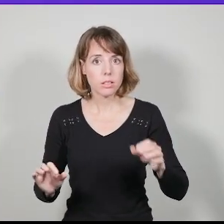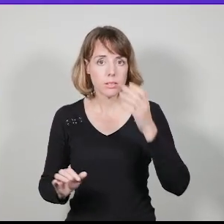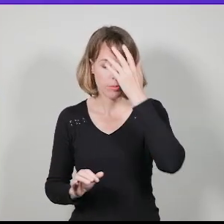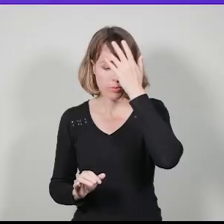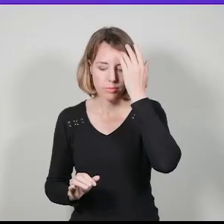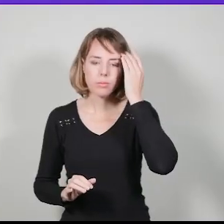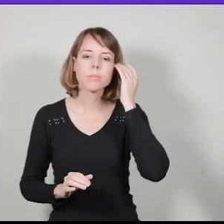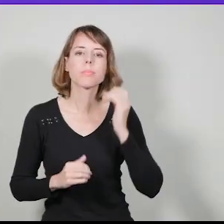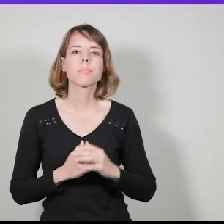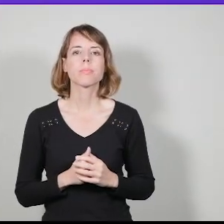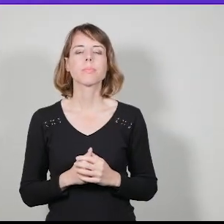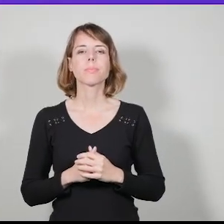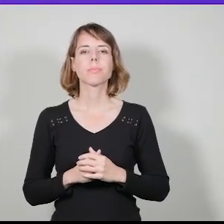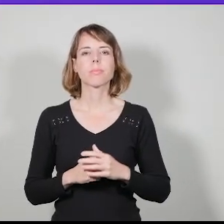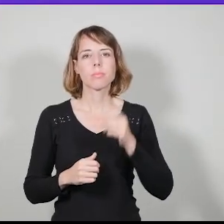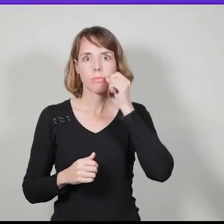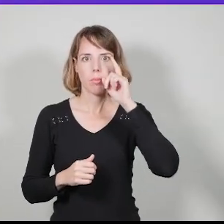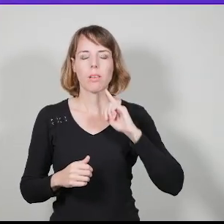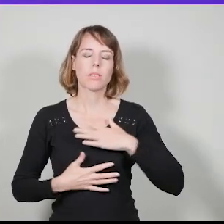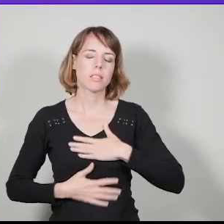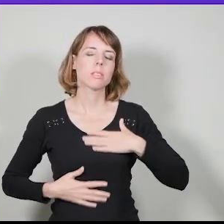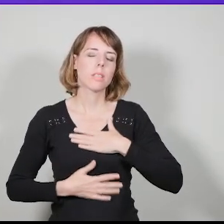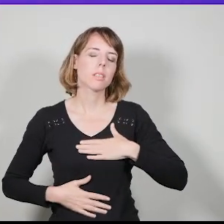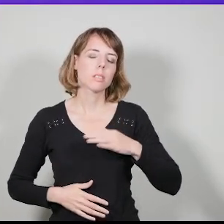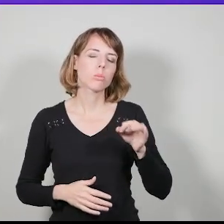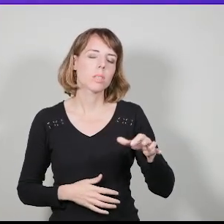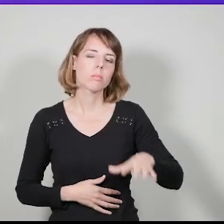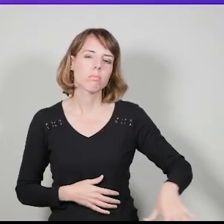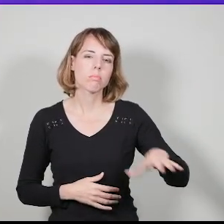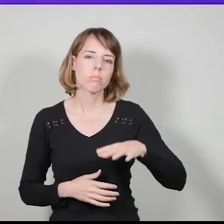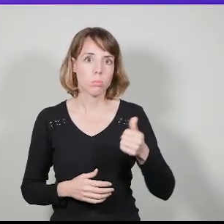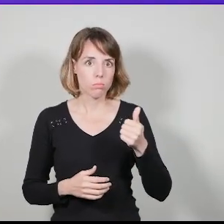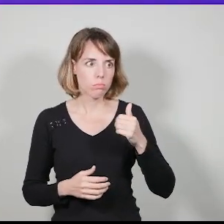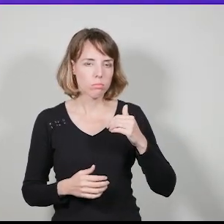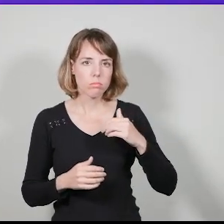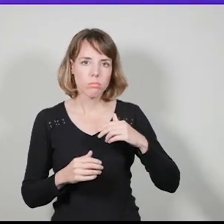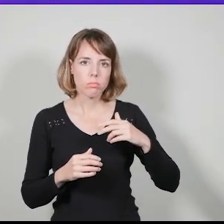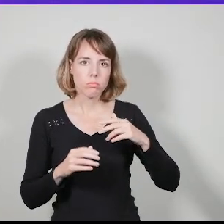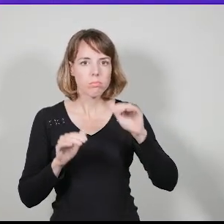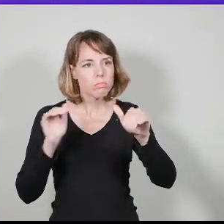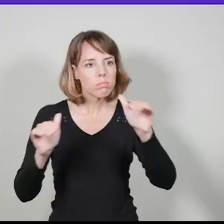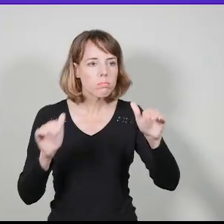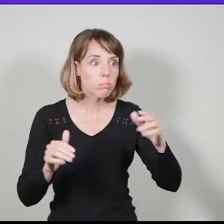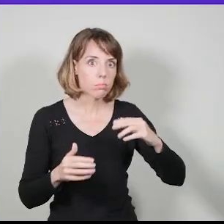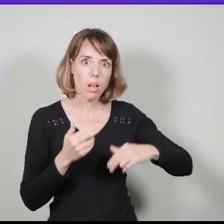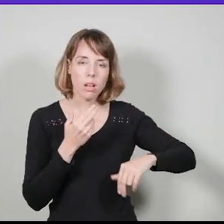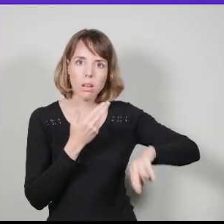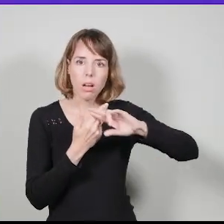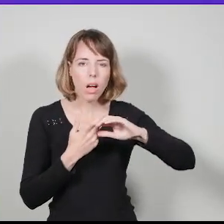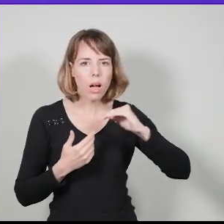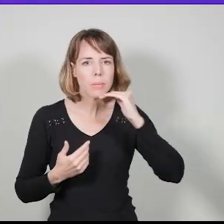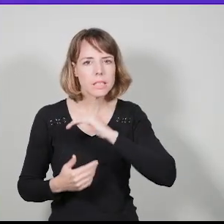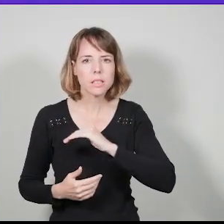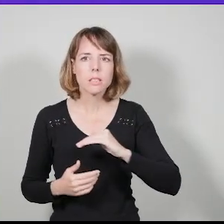étaient très satisfaits. D'abord, ils ont répondu très rapidement quand on a lancé le réseau. Au bout de quelques mois, il y avait, comme vous l'avez